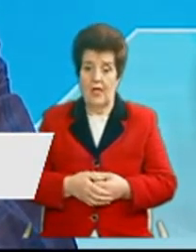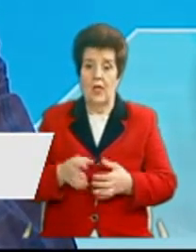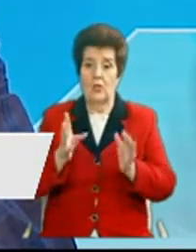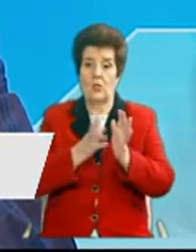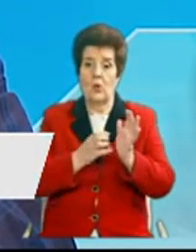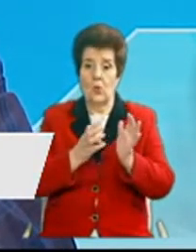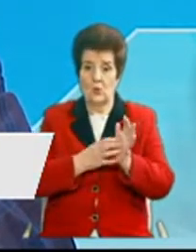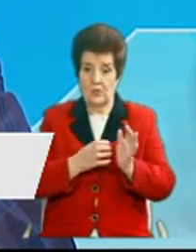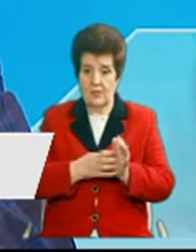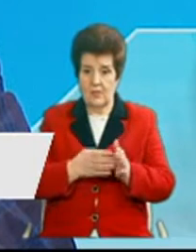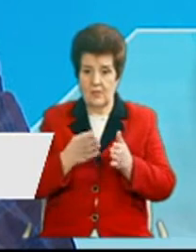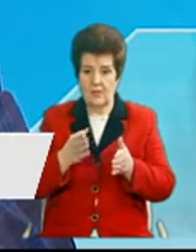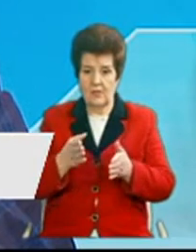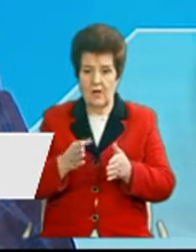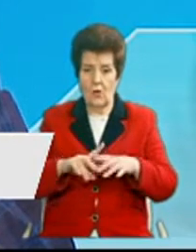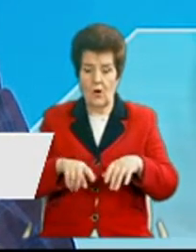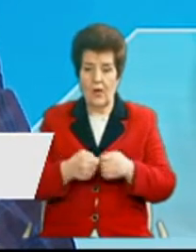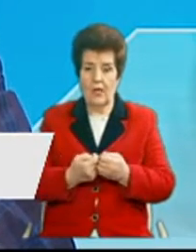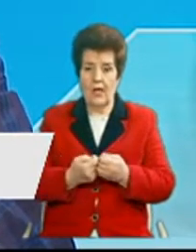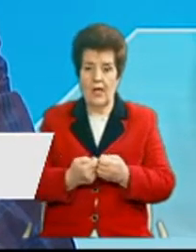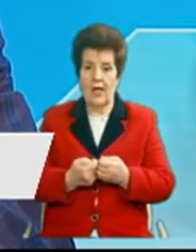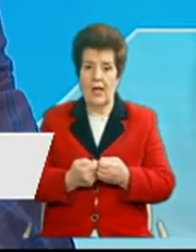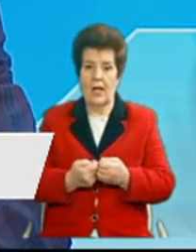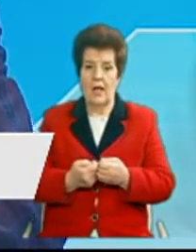900 de lei este de acum o încălcare gravă